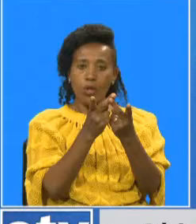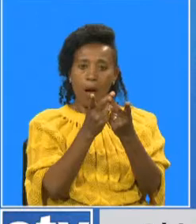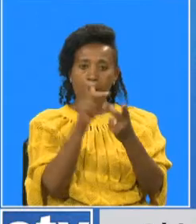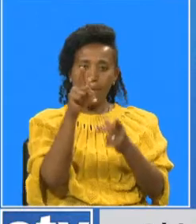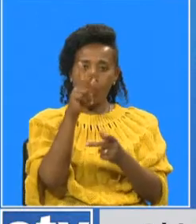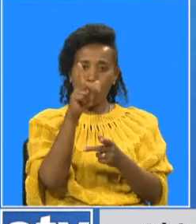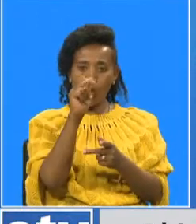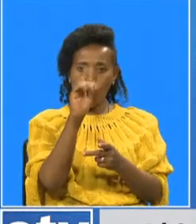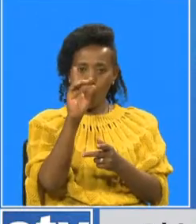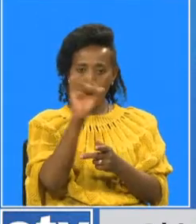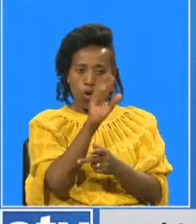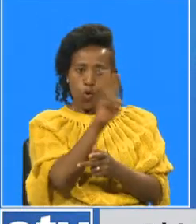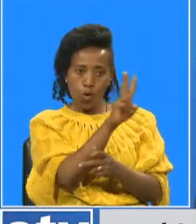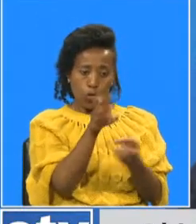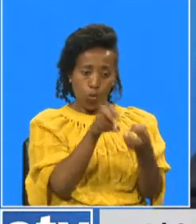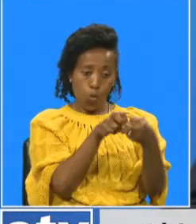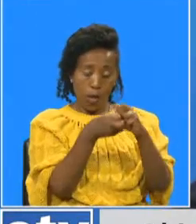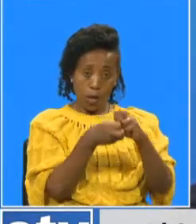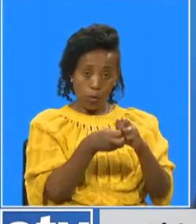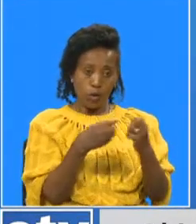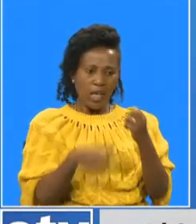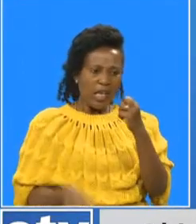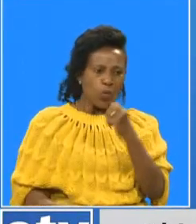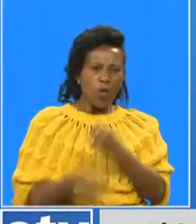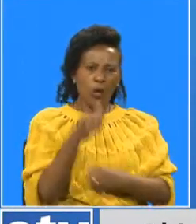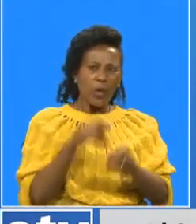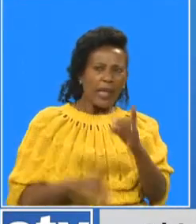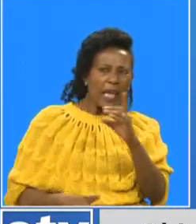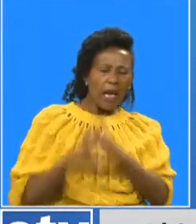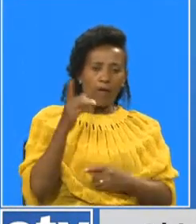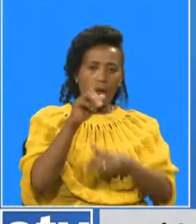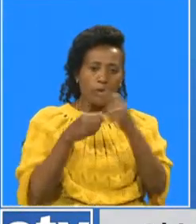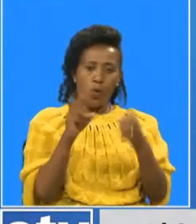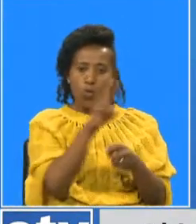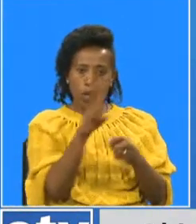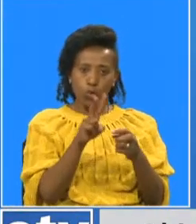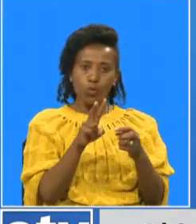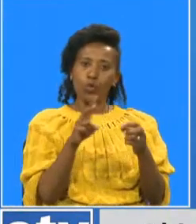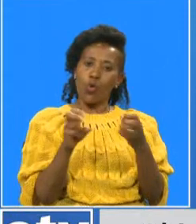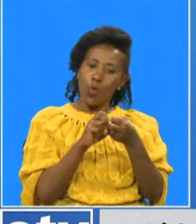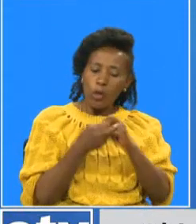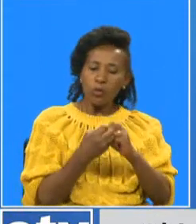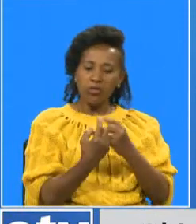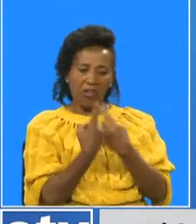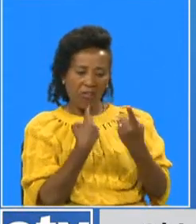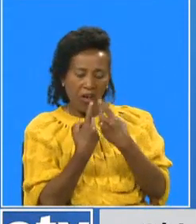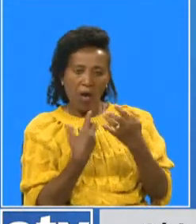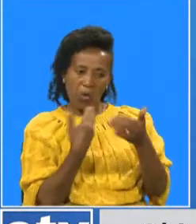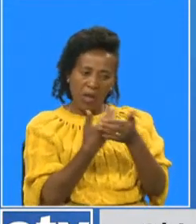ላይ ሁለቱ ወገኖች ዳሜጁ እየከፋ የሚሄድ ከሆነ ሁለቱ ወገኖች እየተቀራረቡ እየተነጋገሩ